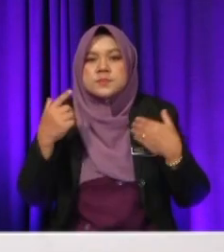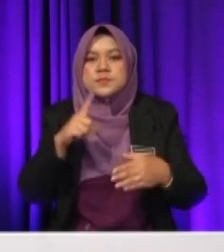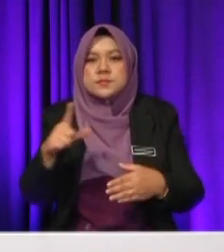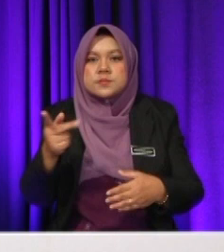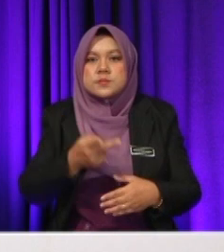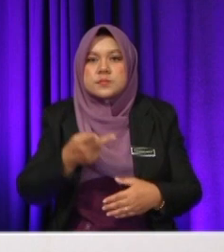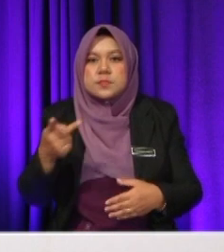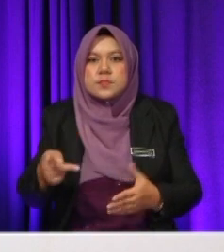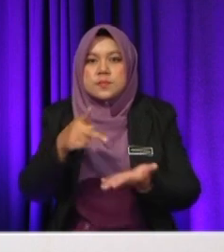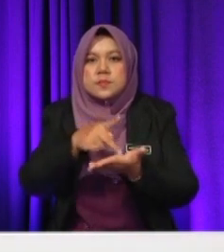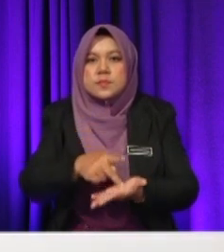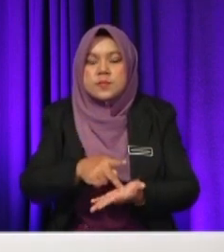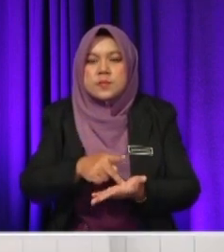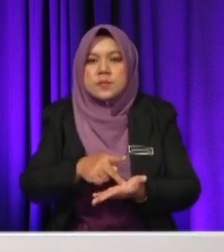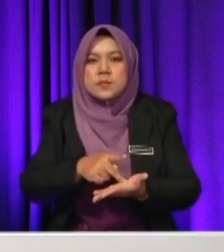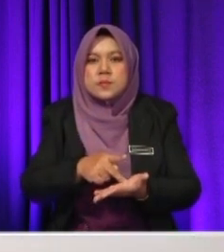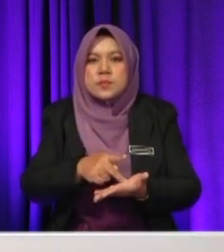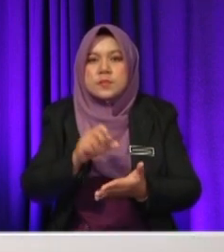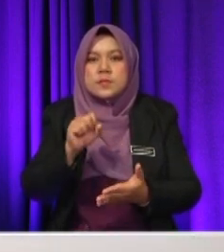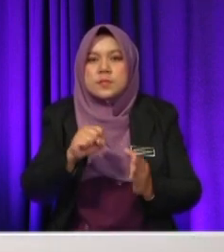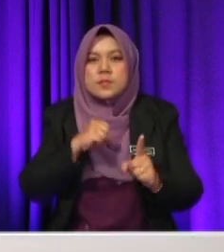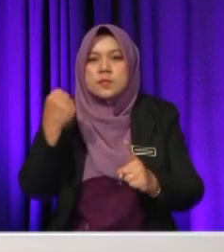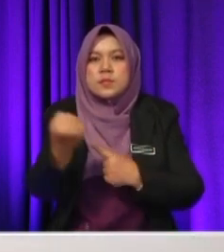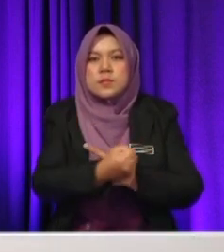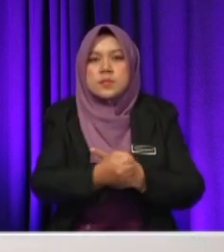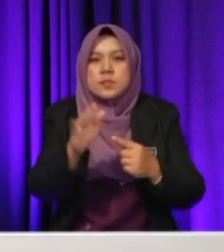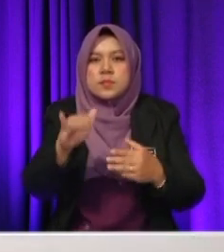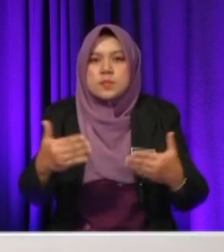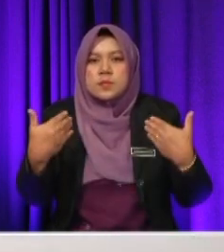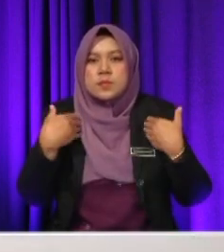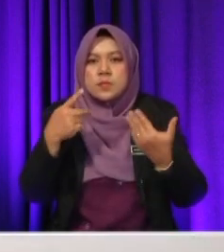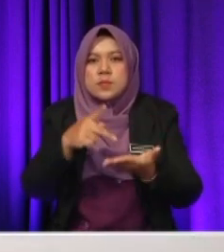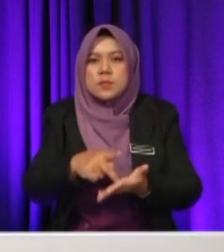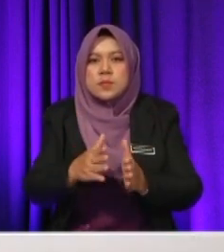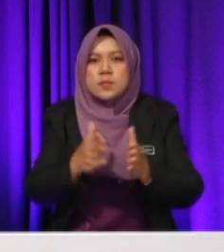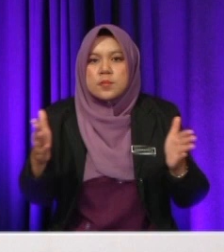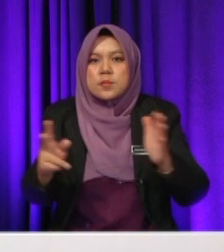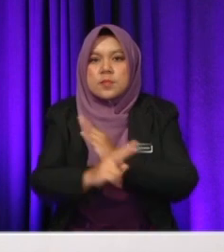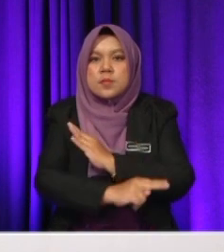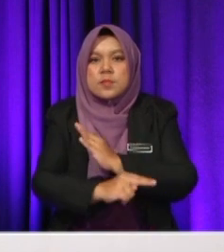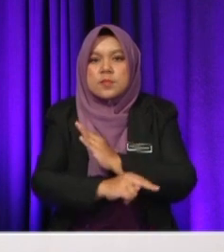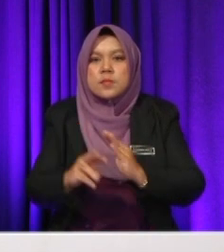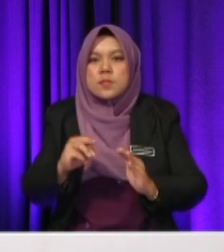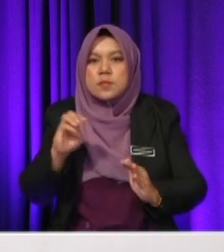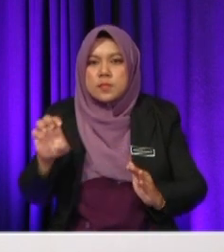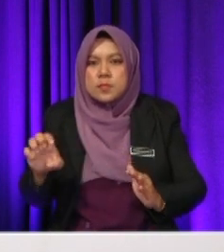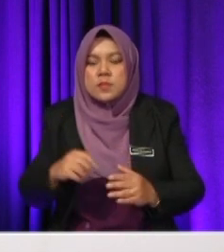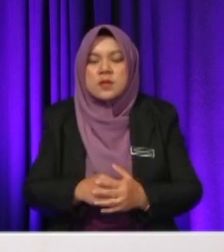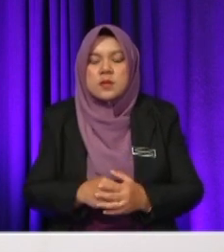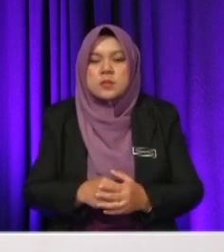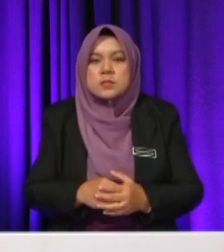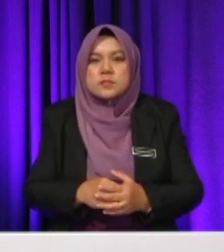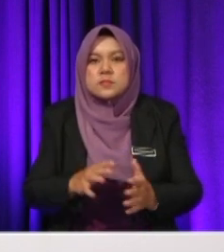perkara ataupun kesan dalam aspek sosial yang wujud kesan daripada perkembangan nasionalisme jadi